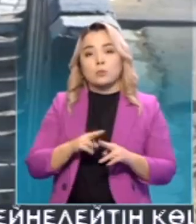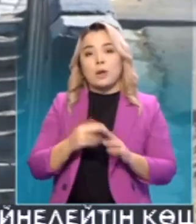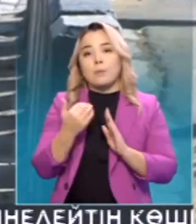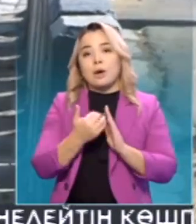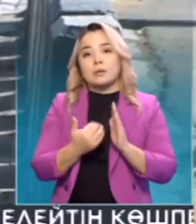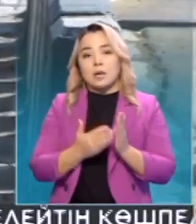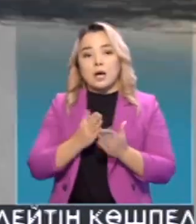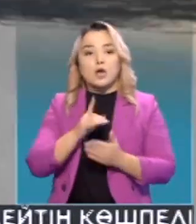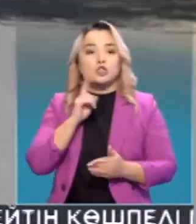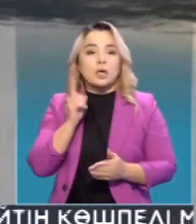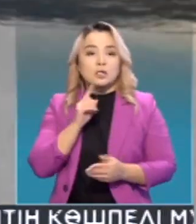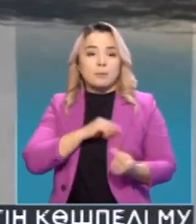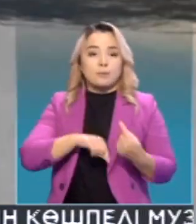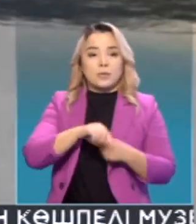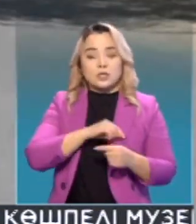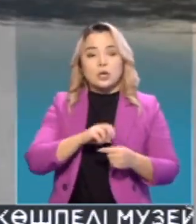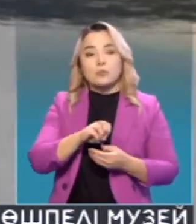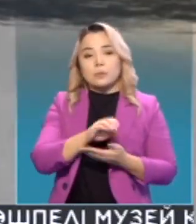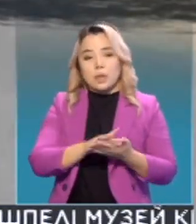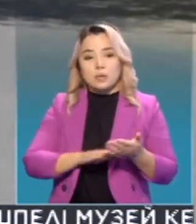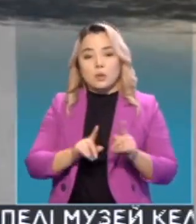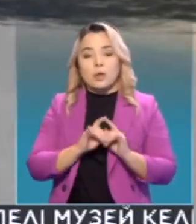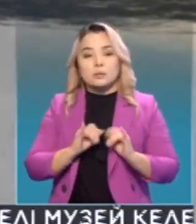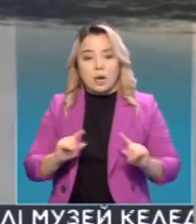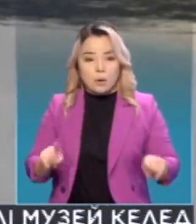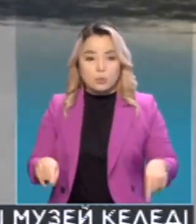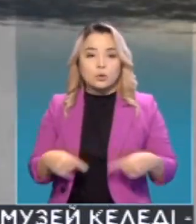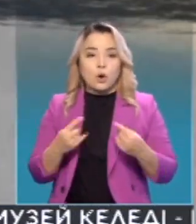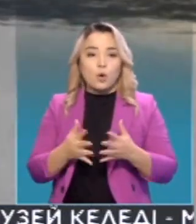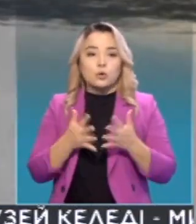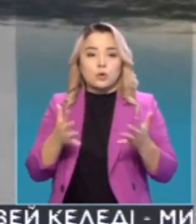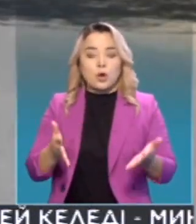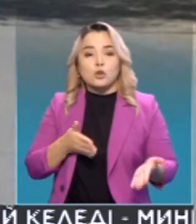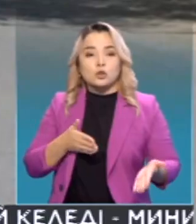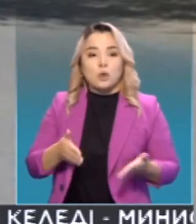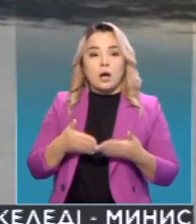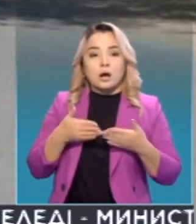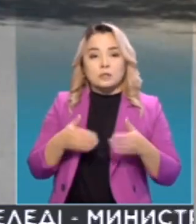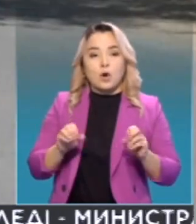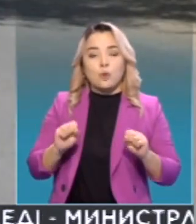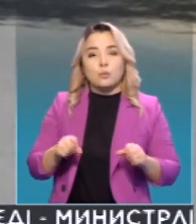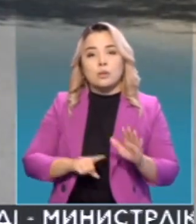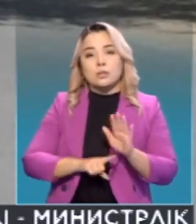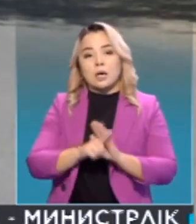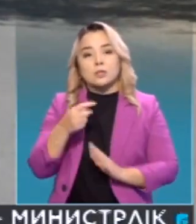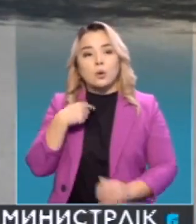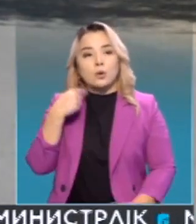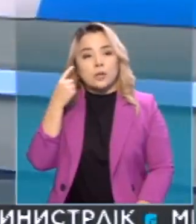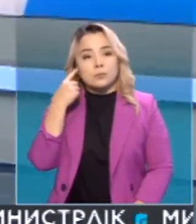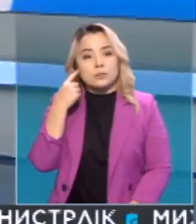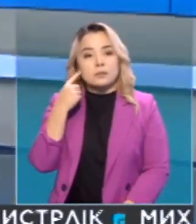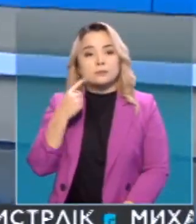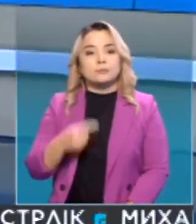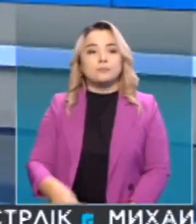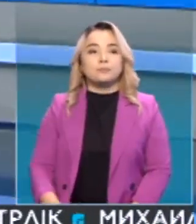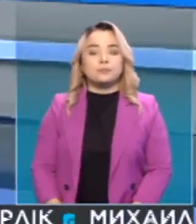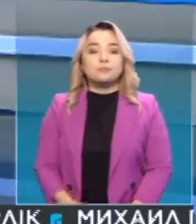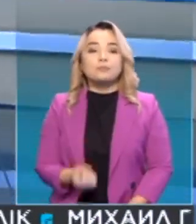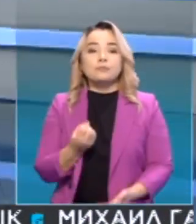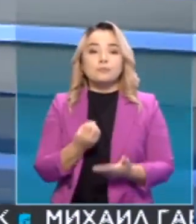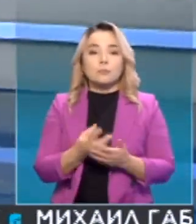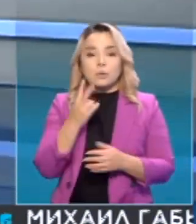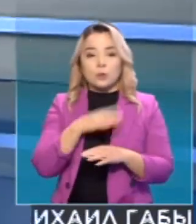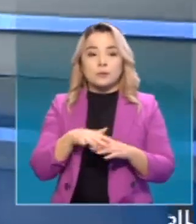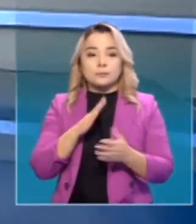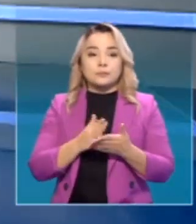бағдарламада жастардың сол бизнесмен одан әрі өзінің бизнесін дамытуына да бір үлкен жол ашатын бір мүмкіндіктерін бастауы болады деген ойдамыз. Қымбат көрермен,